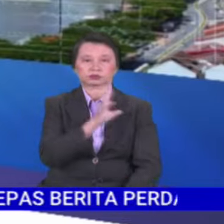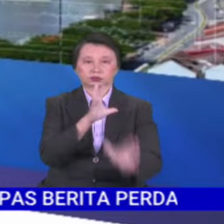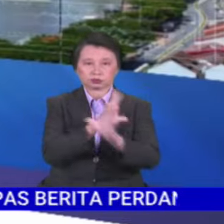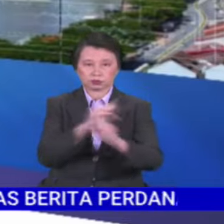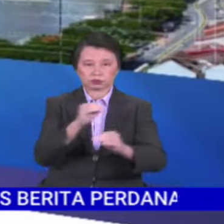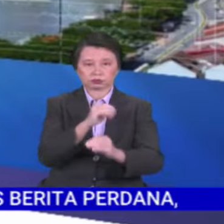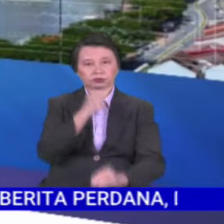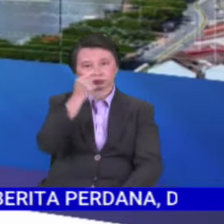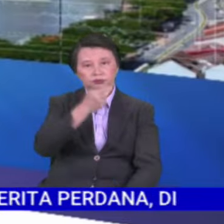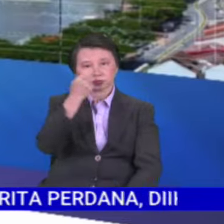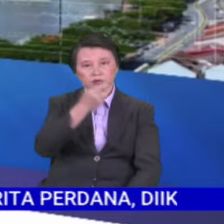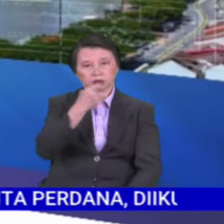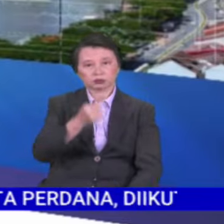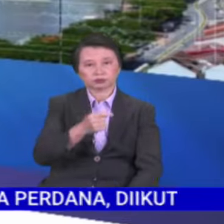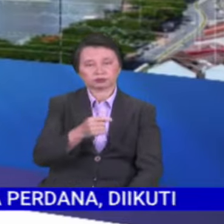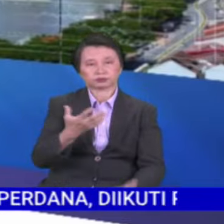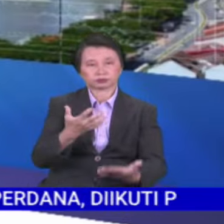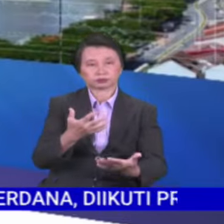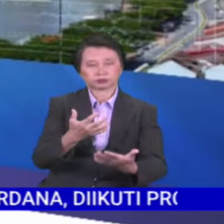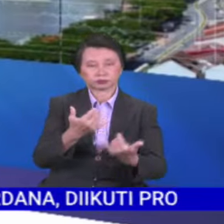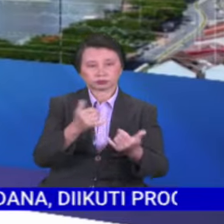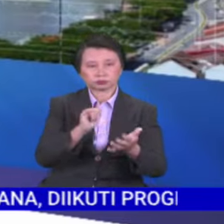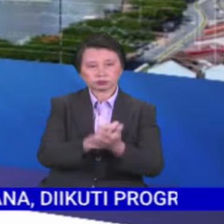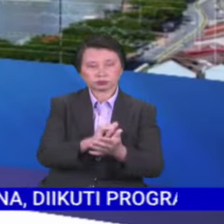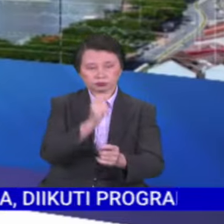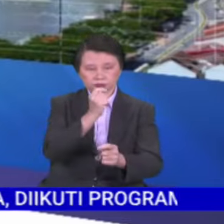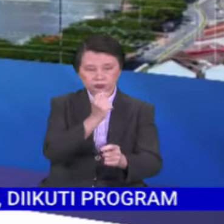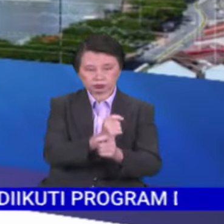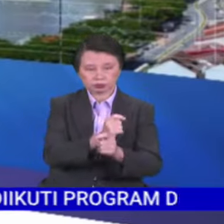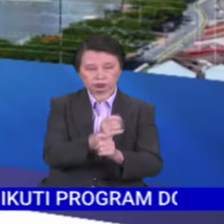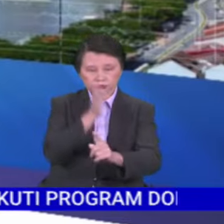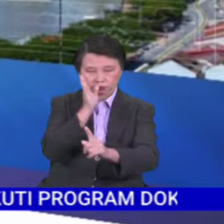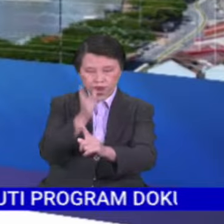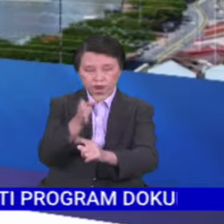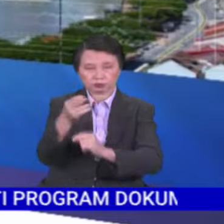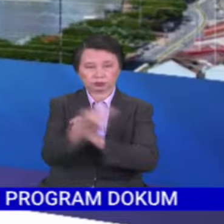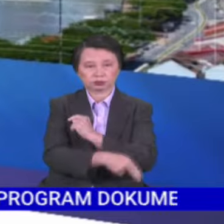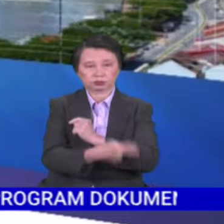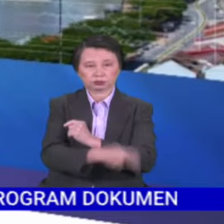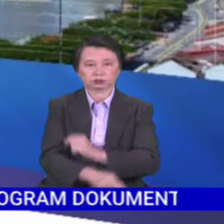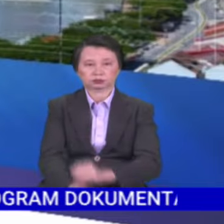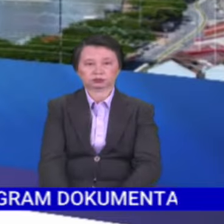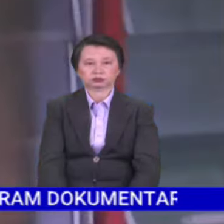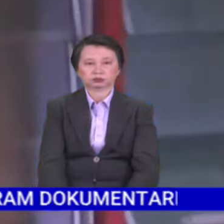Tayai, menegaskan undi adalah penting untuk menentukan hala tuju negara.